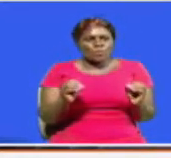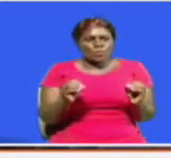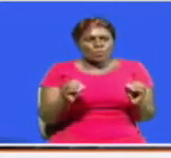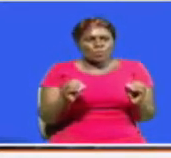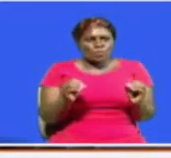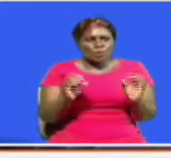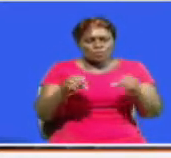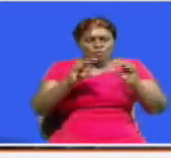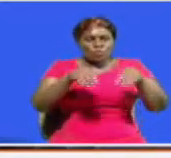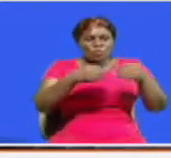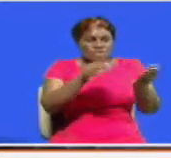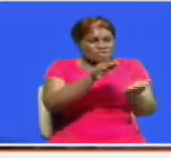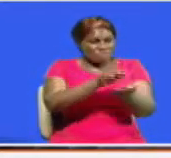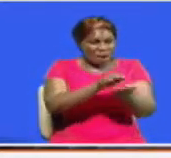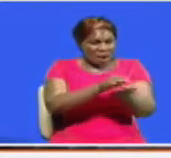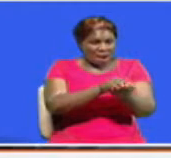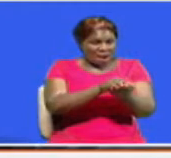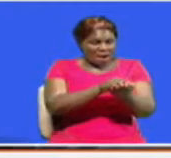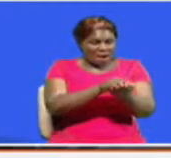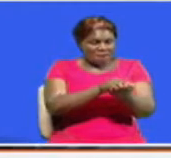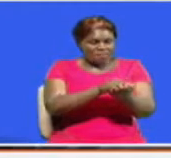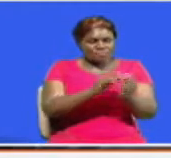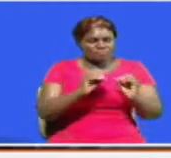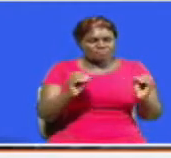yenye wanaweza weka kwa sababu hawana